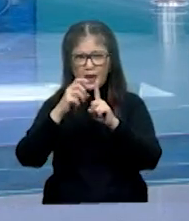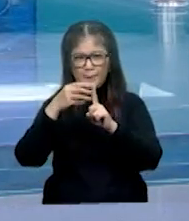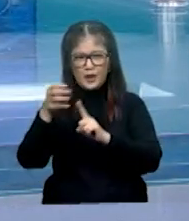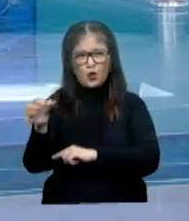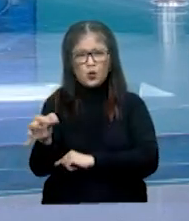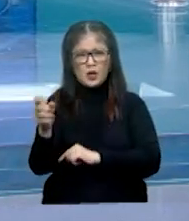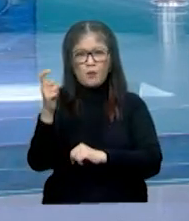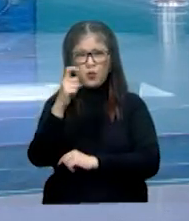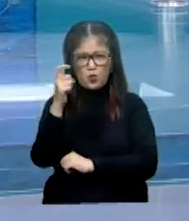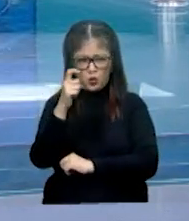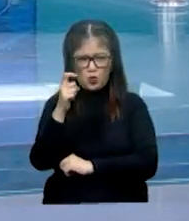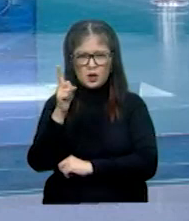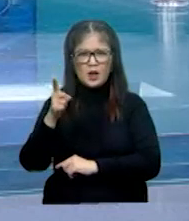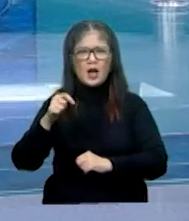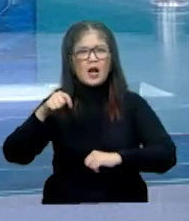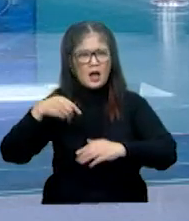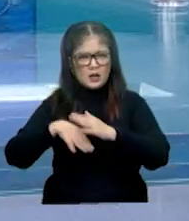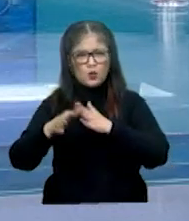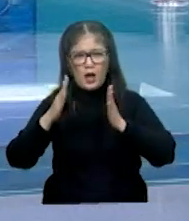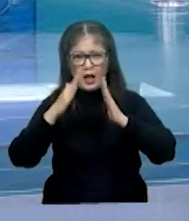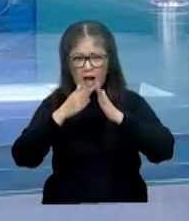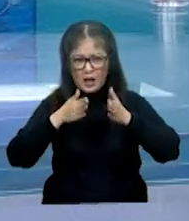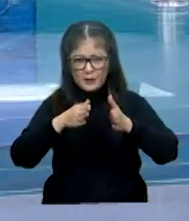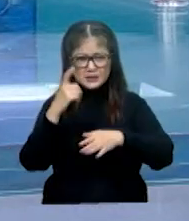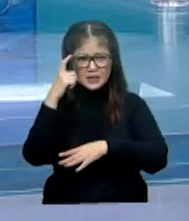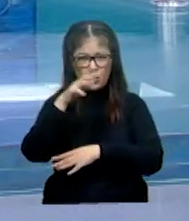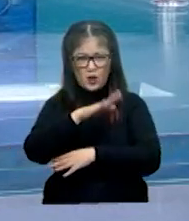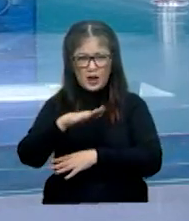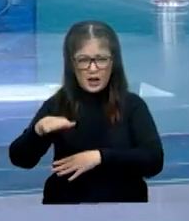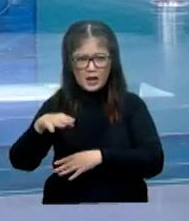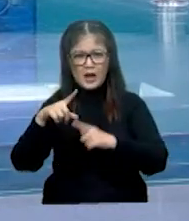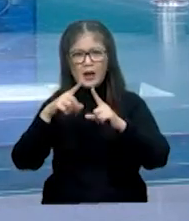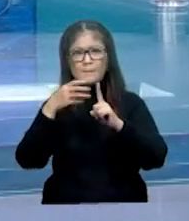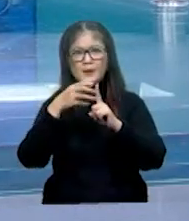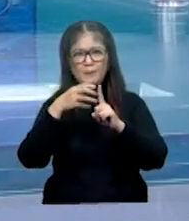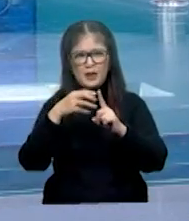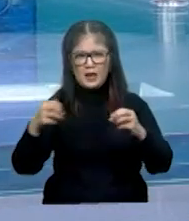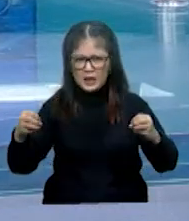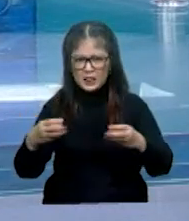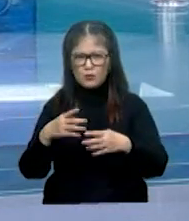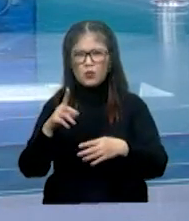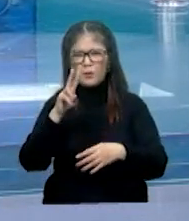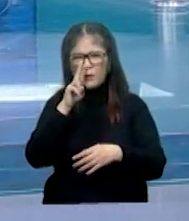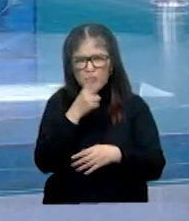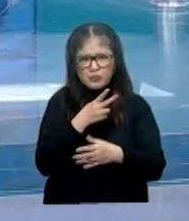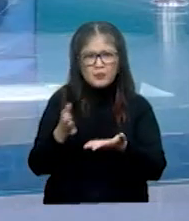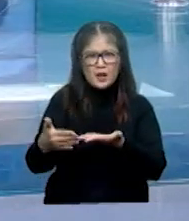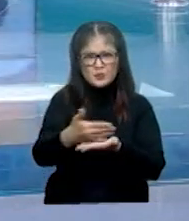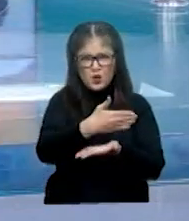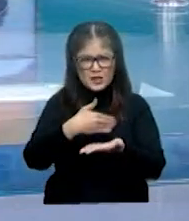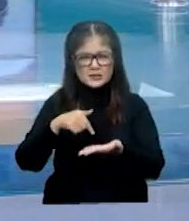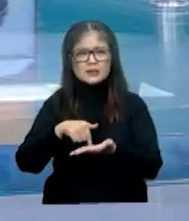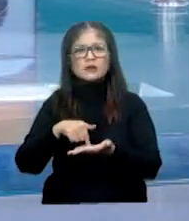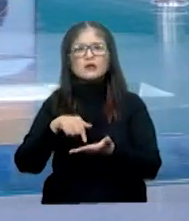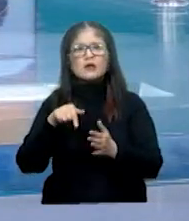Kota Bogor. Dalam sidaknya ke beberapa alamat calon siswa, Bima Arya menemukan manipulasi data. Salah satunya alamat calon